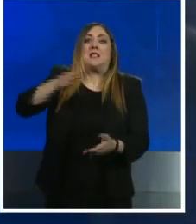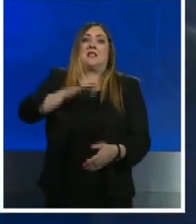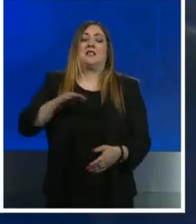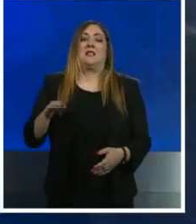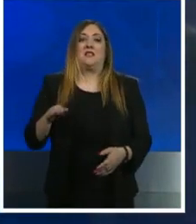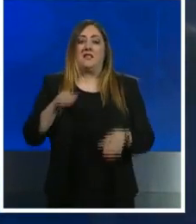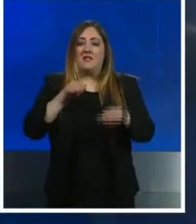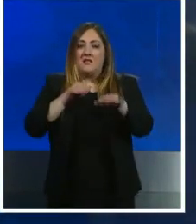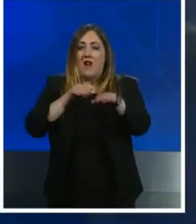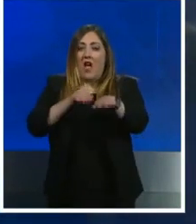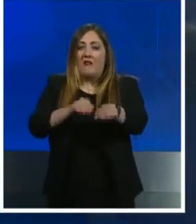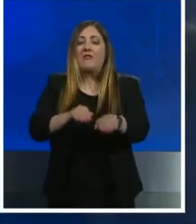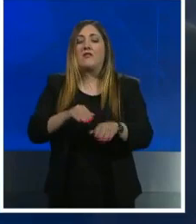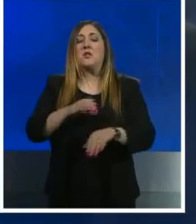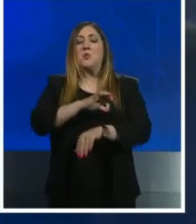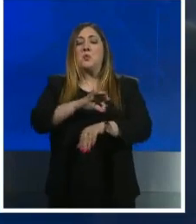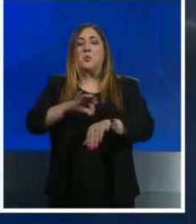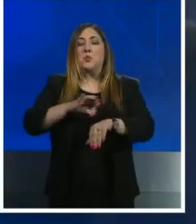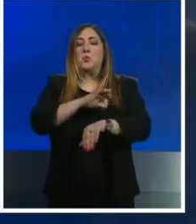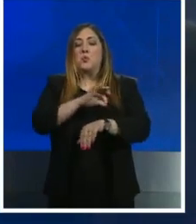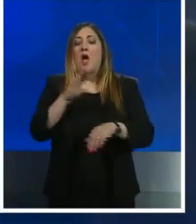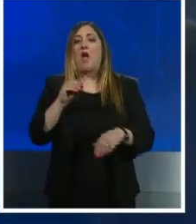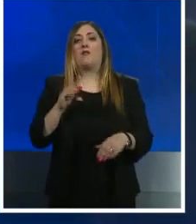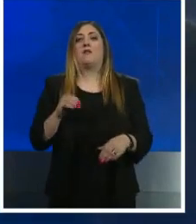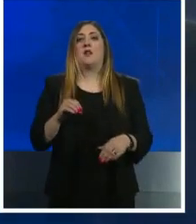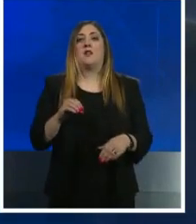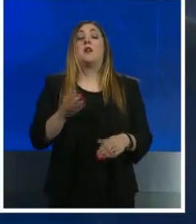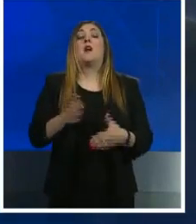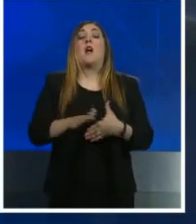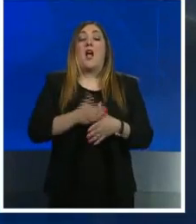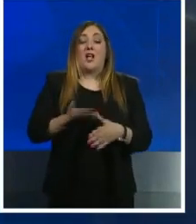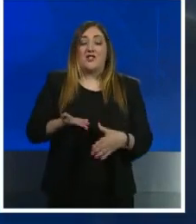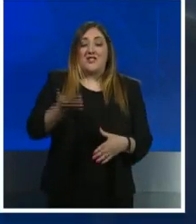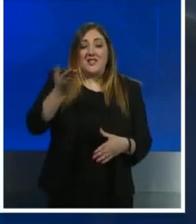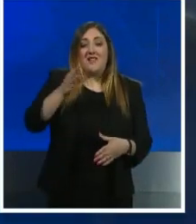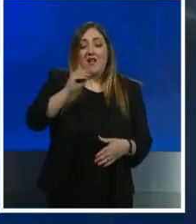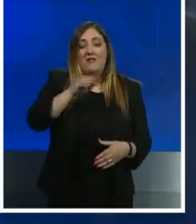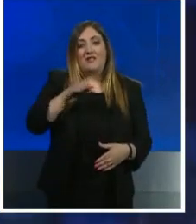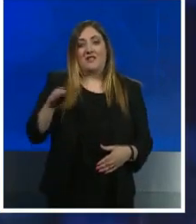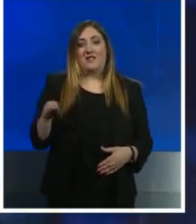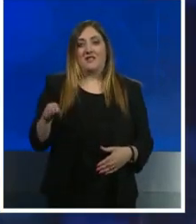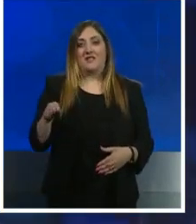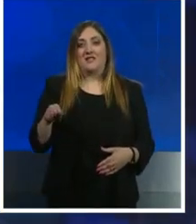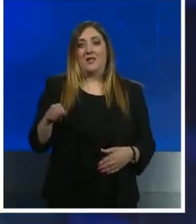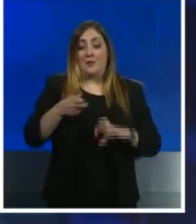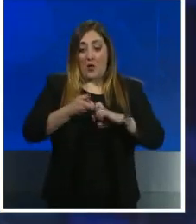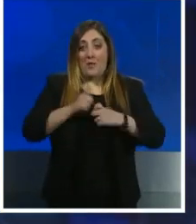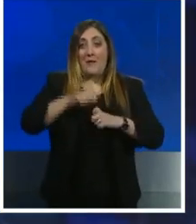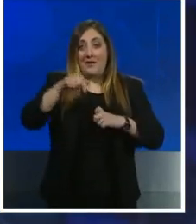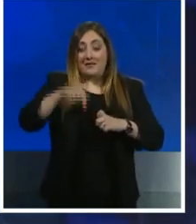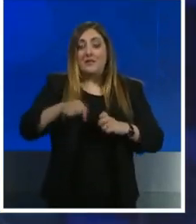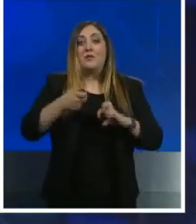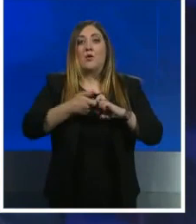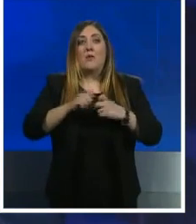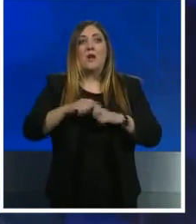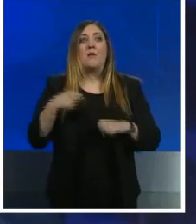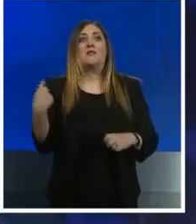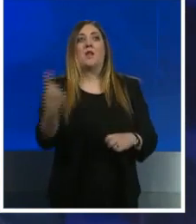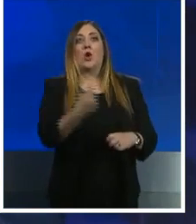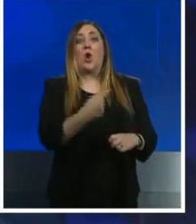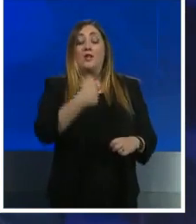mill-Malsa Salim Sida għandek nofsija, għax ġejna overpopulated. Dan huwa